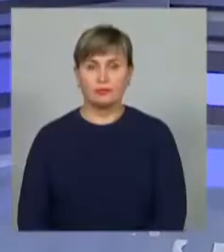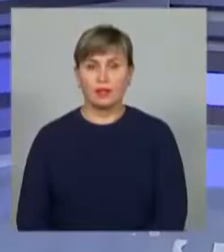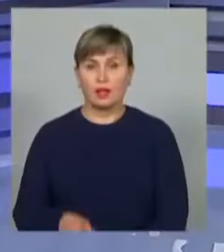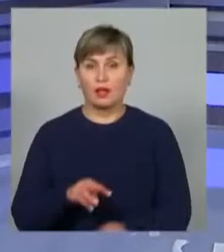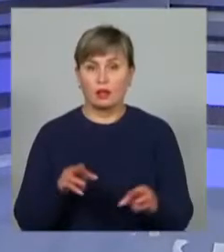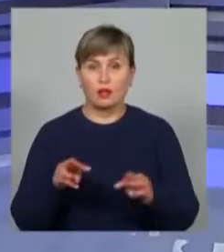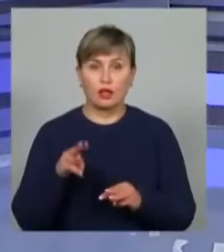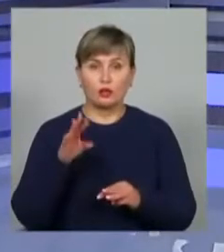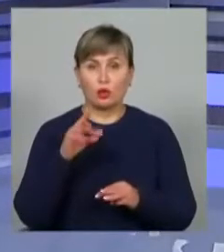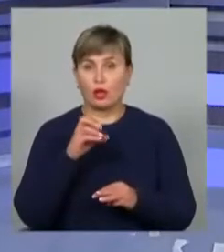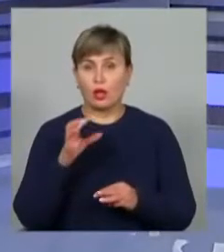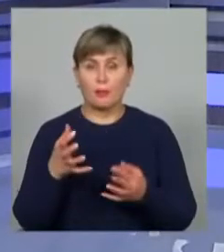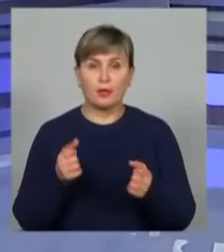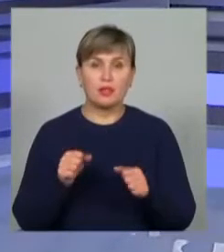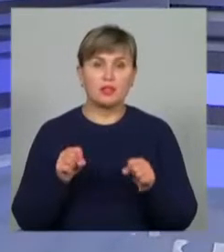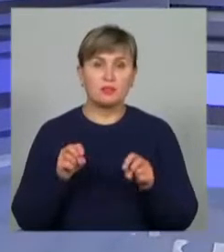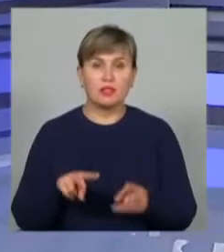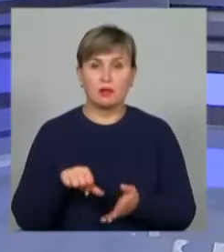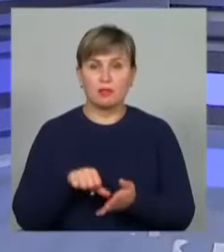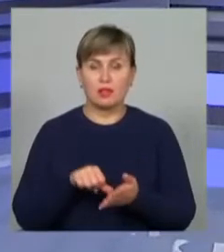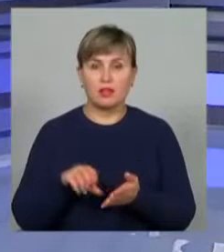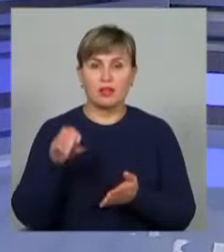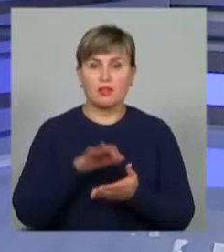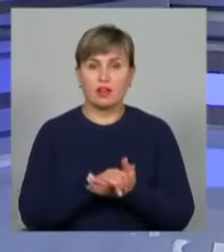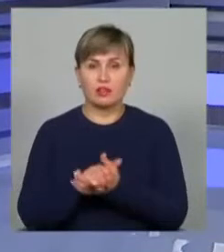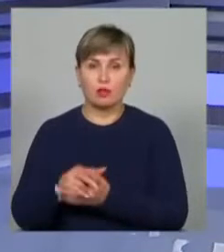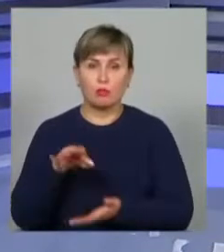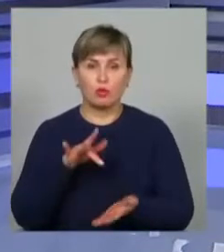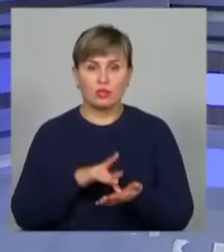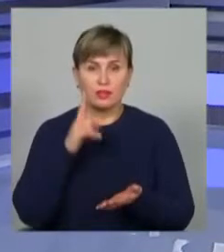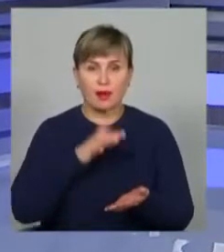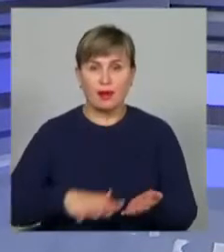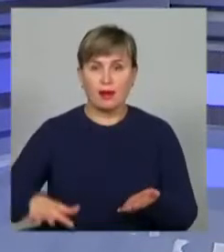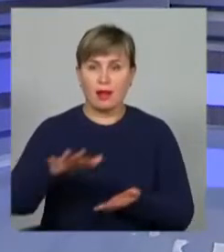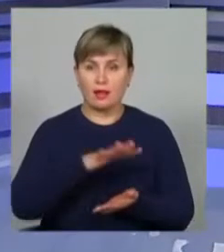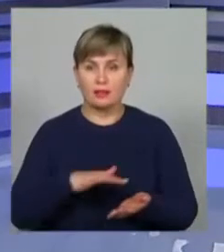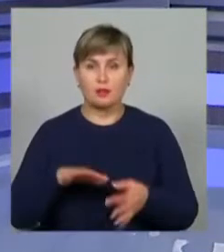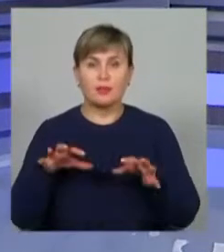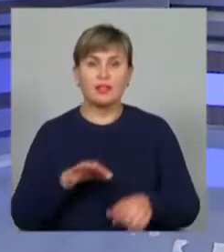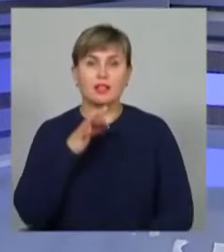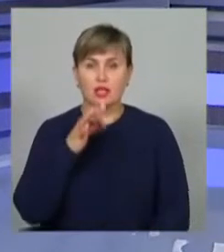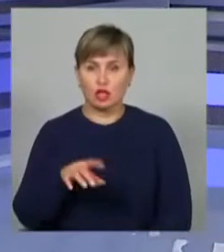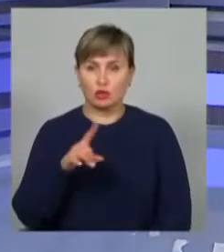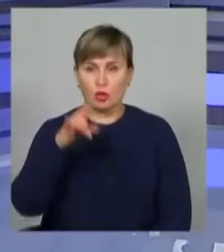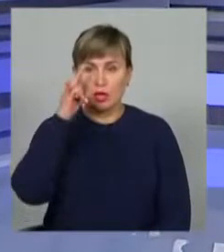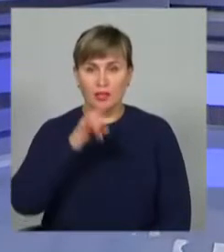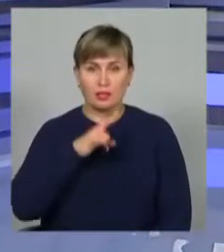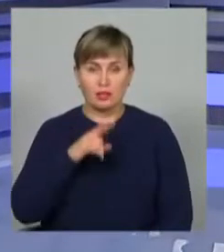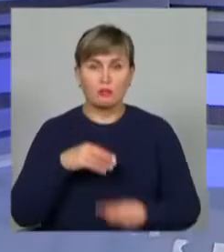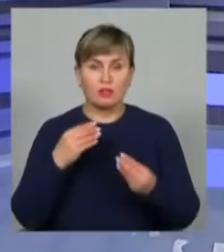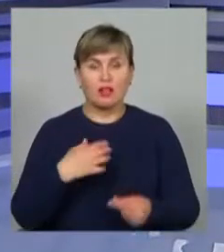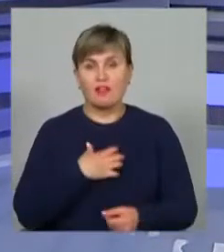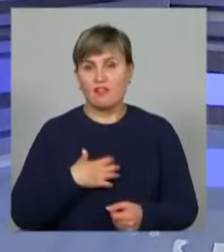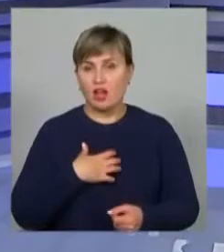Касым-Жомарт Токаев принял специального представителя Евросоюза по Центральной Азии Терри Хакалу. Президент отметил, что Казахстан придает